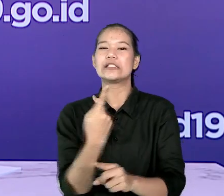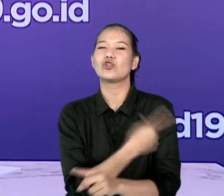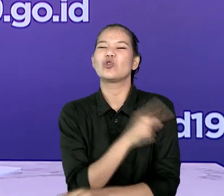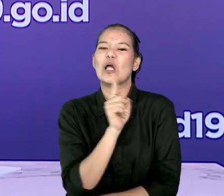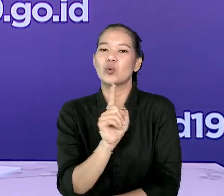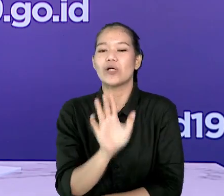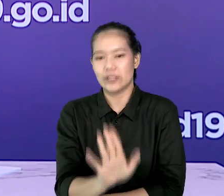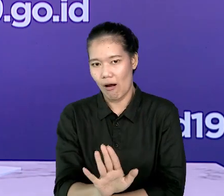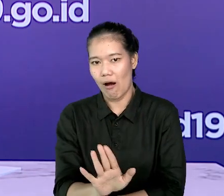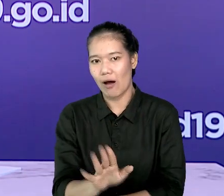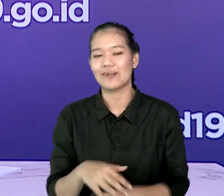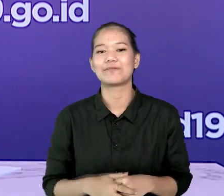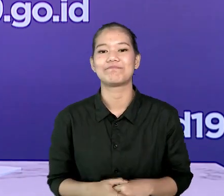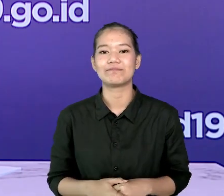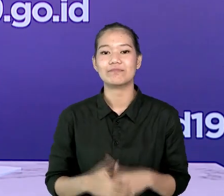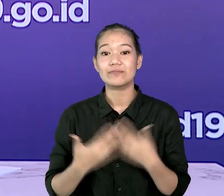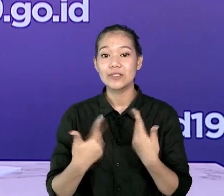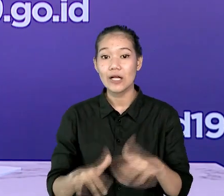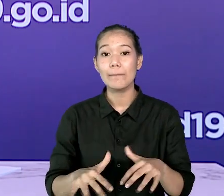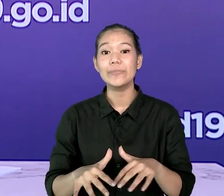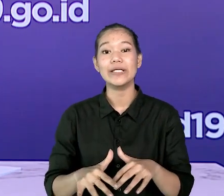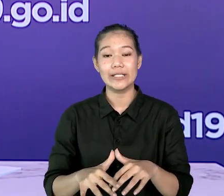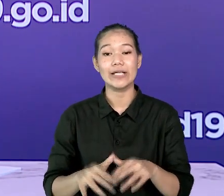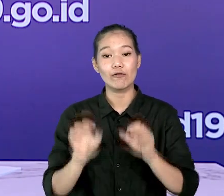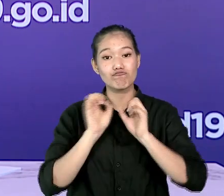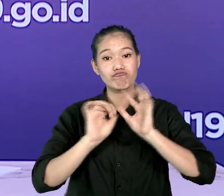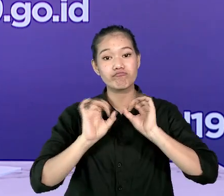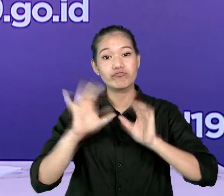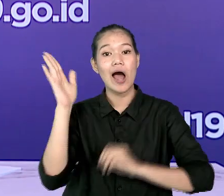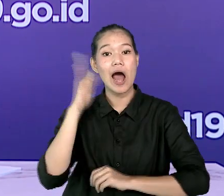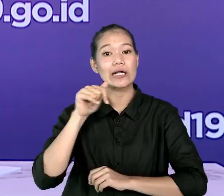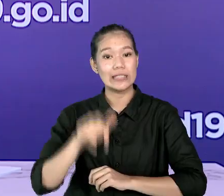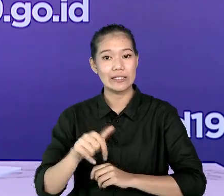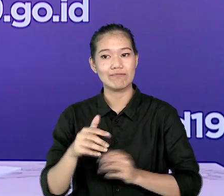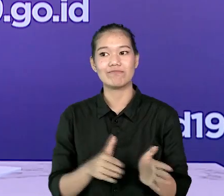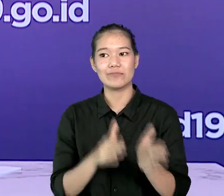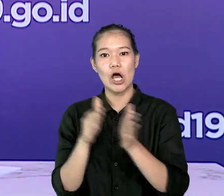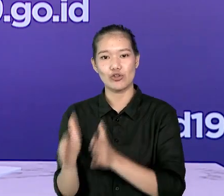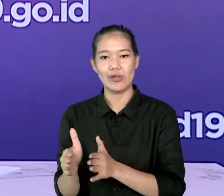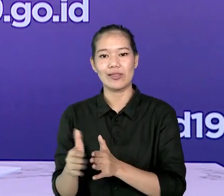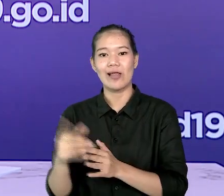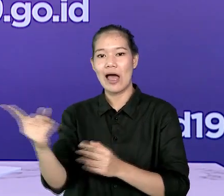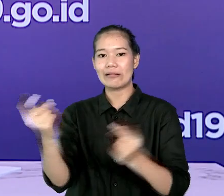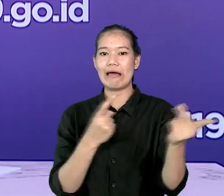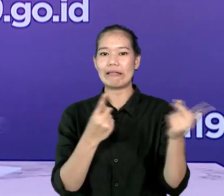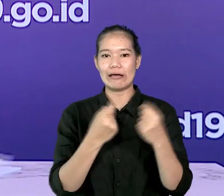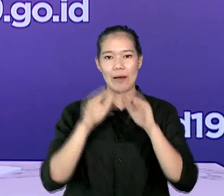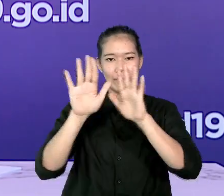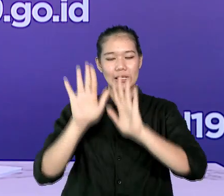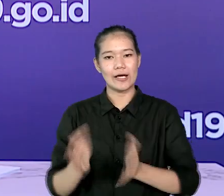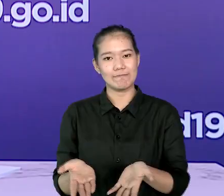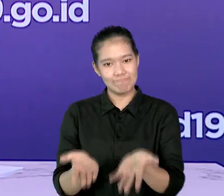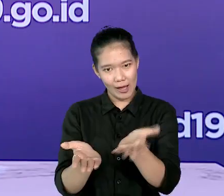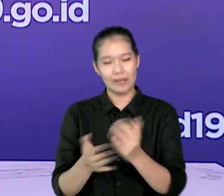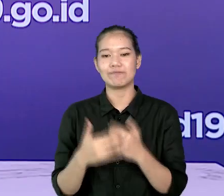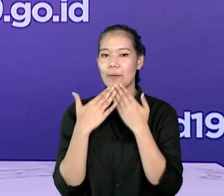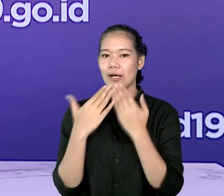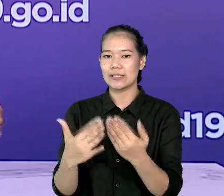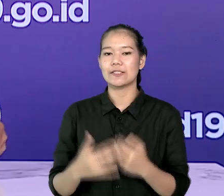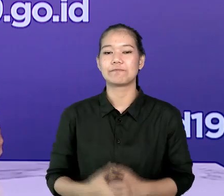kali saja. Demikian konferensi pers pada hari ini. Saya lanjutkan dengan sesi tanya-jawab media. Terima